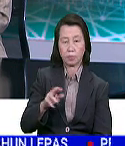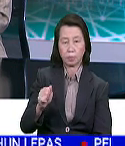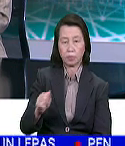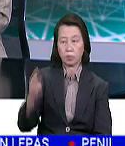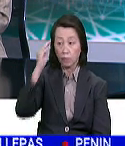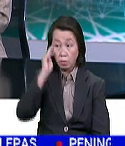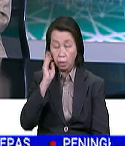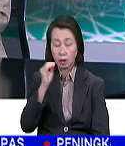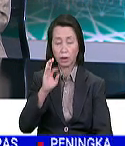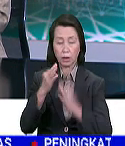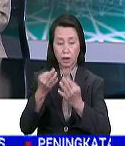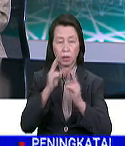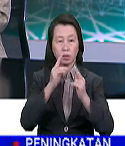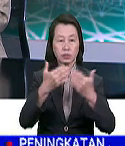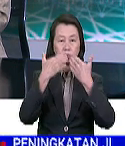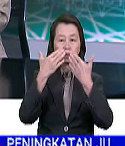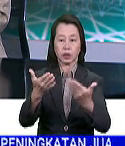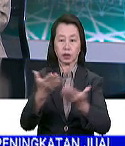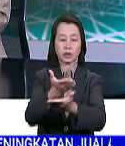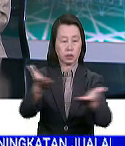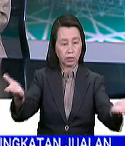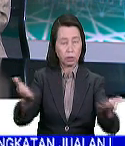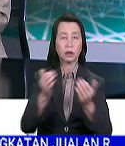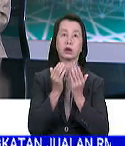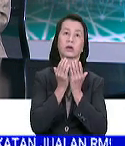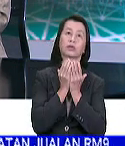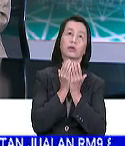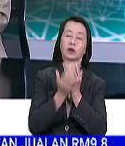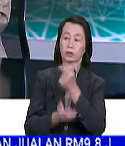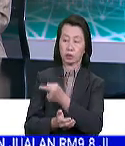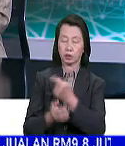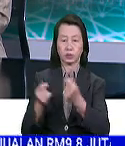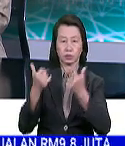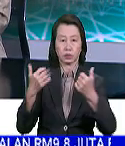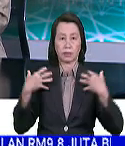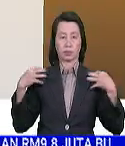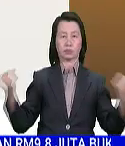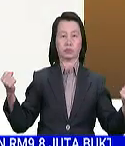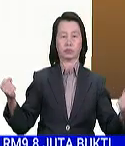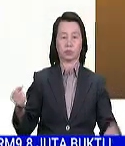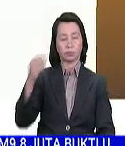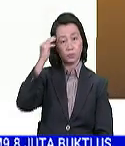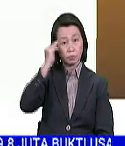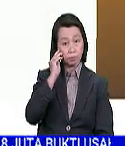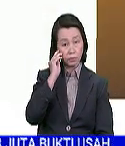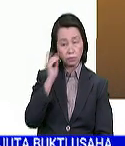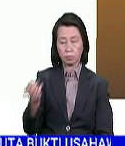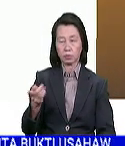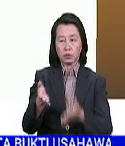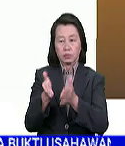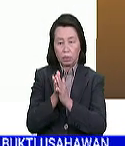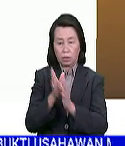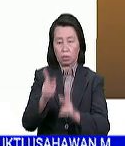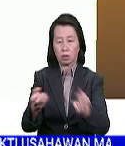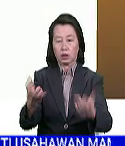keluarga mengucapkan terima kasih kepada semua yang mendoakan agar beliau segera Pule dokter moderat turut memohon